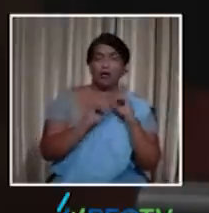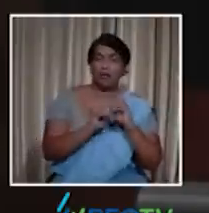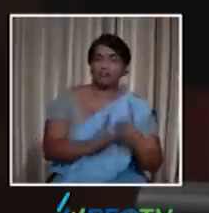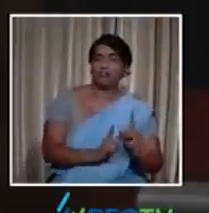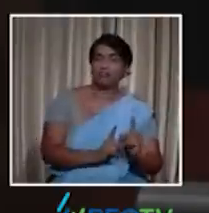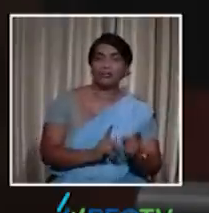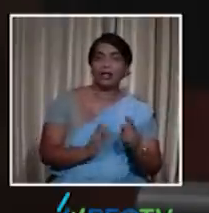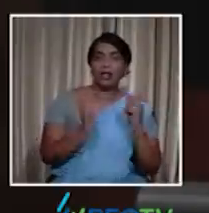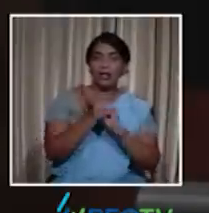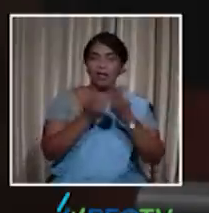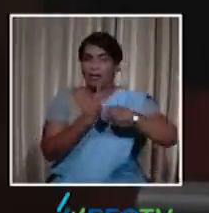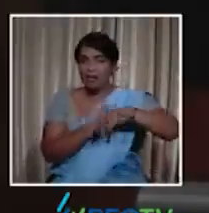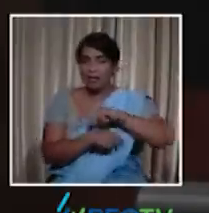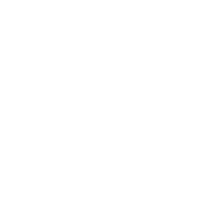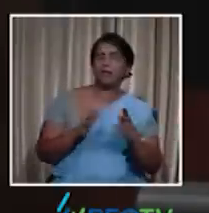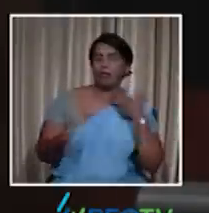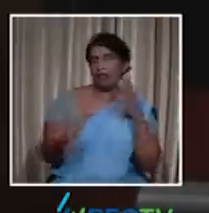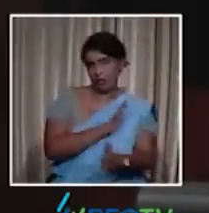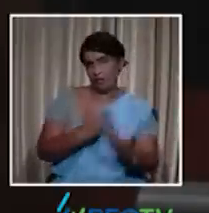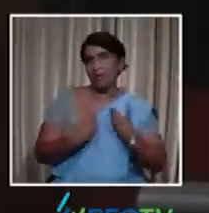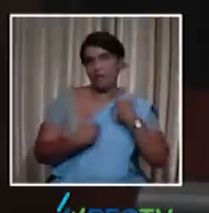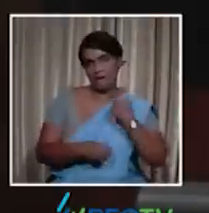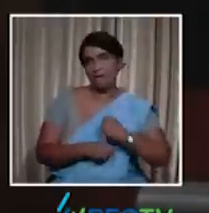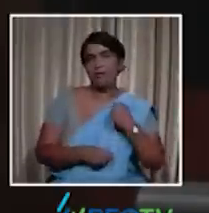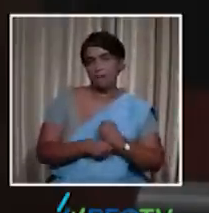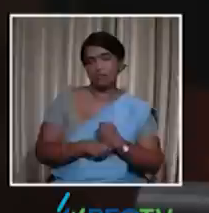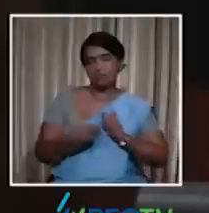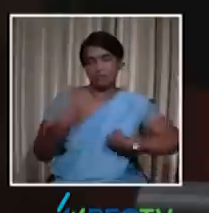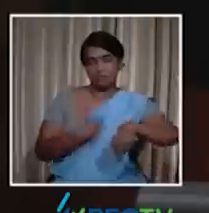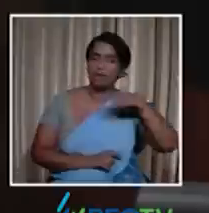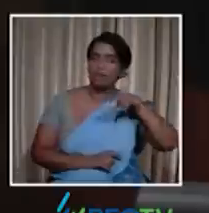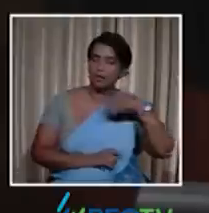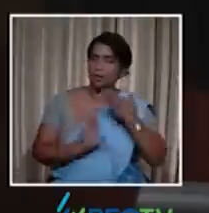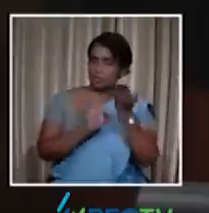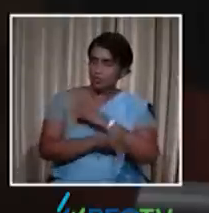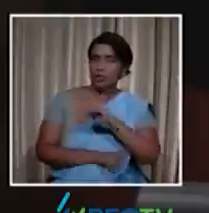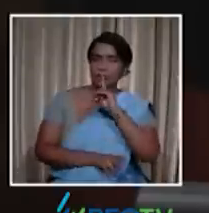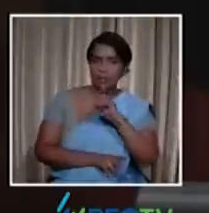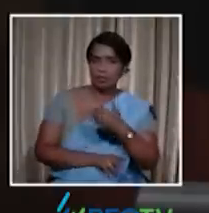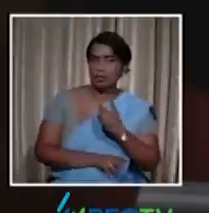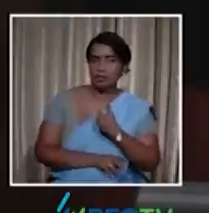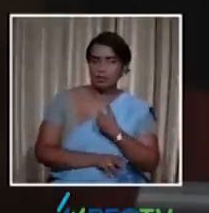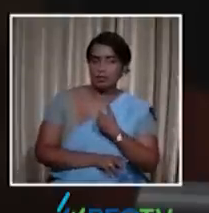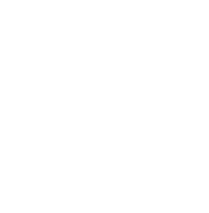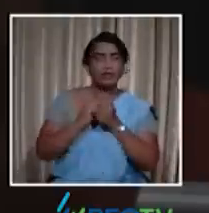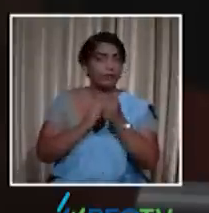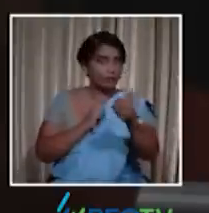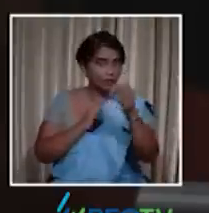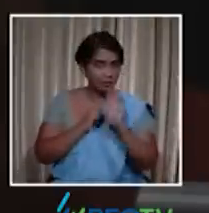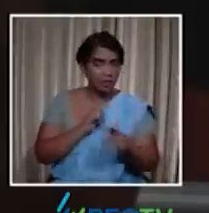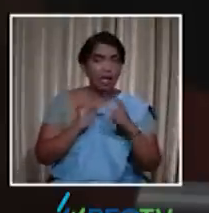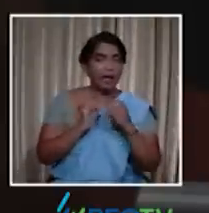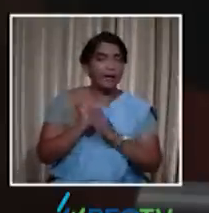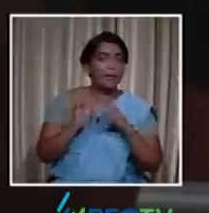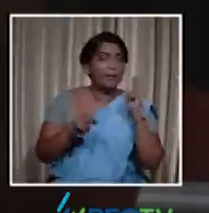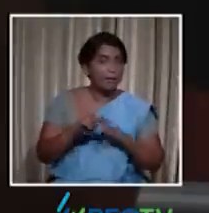ණය ප්‍රතිවුණගත කිරීම සඳහා කල්ගත වීම ඒක මේ රජයේ පැත්තෙන් සිද්ධ වෙච්ච වරදක්. මම මේ කරන්නේ නයිට් වොච්මන් කෙනෙක්ගේ ජොබ් එක. IMF